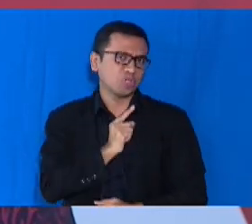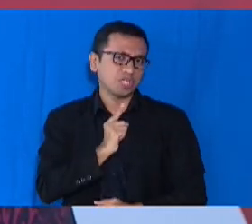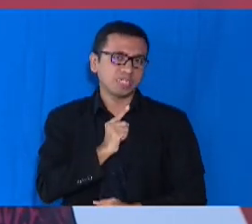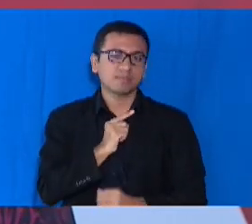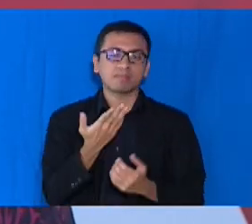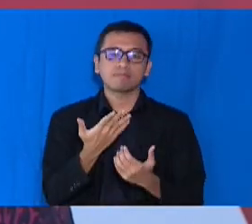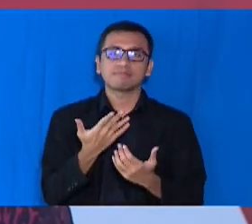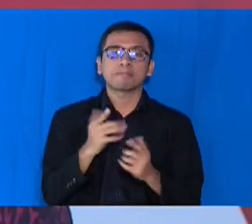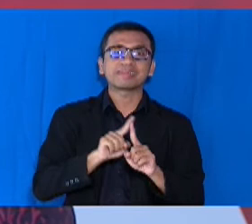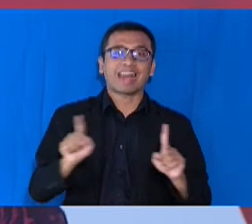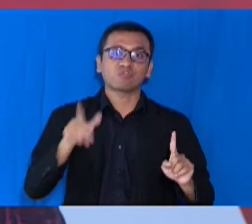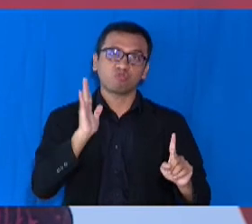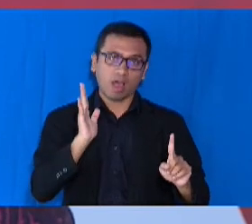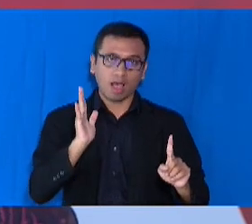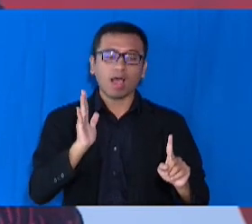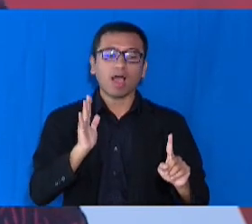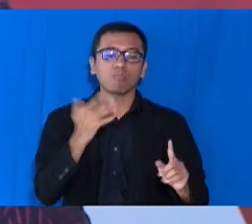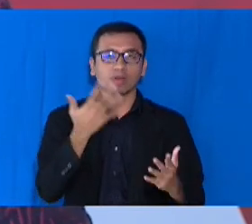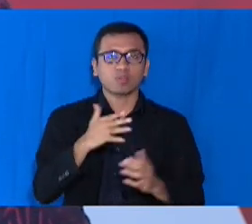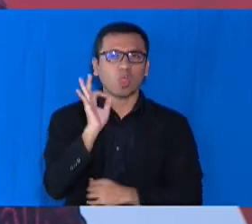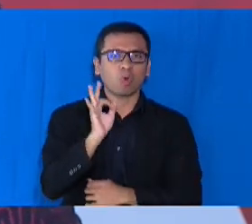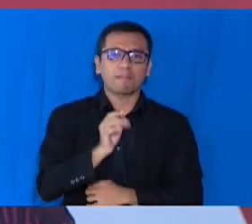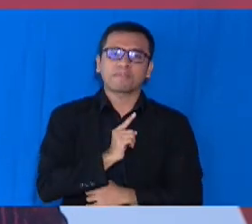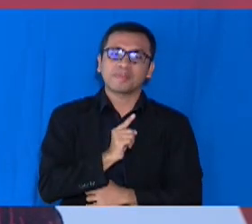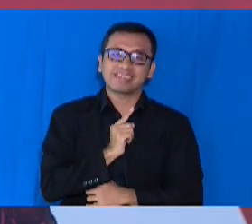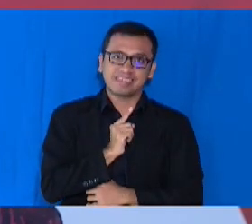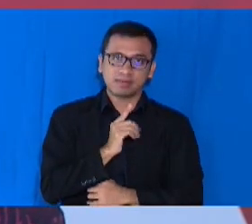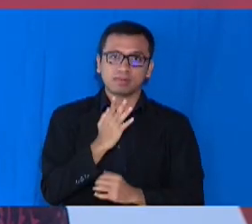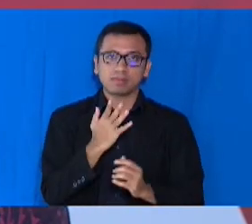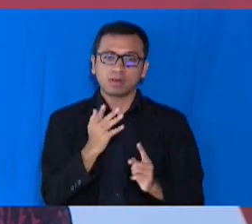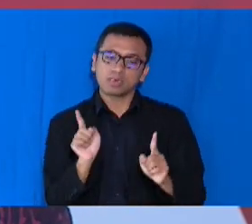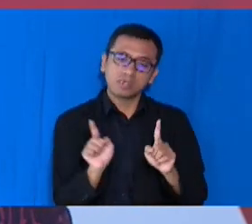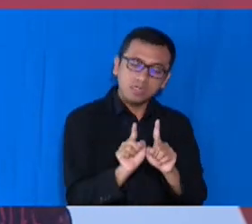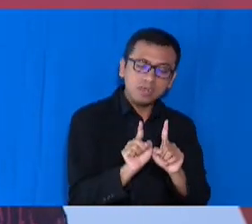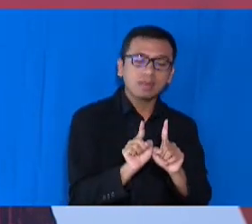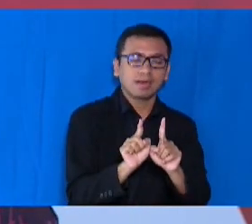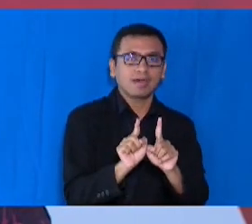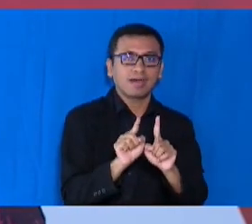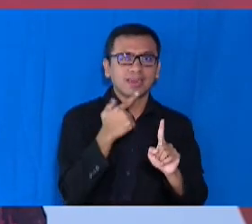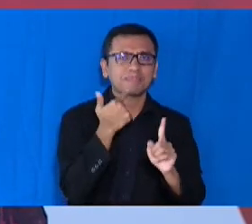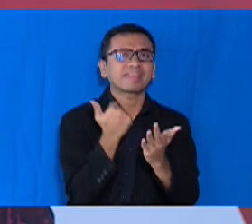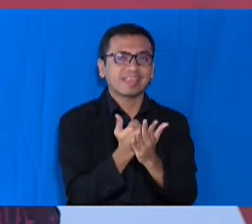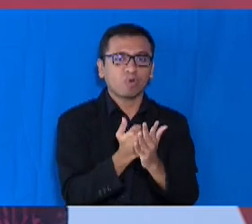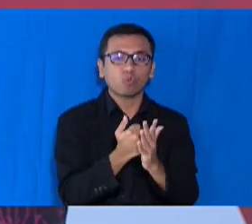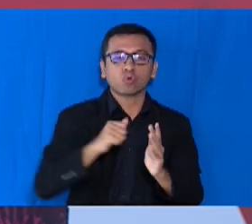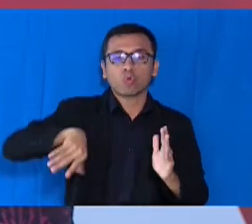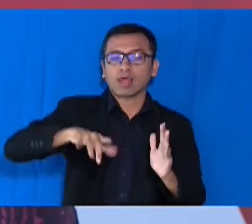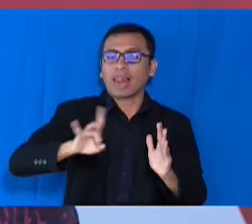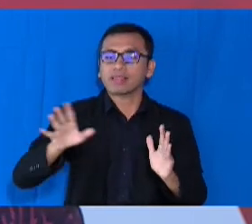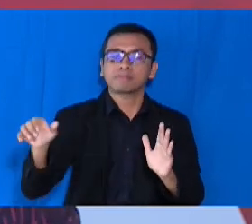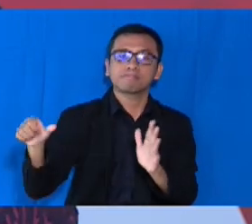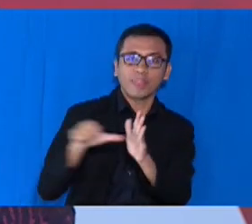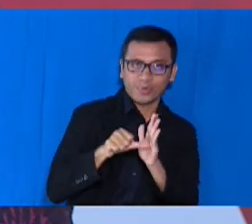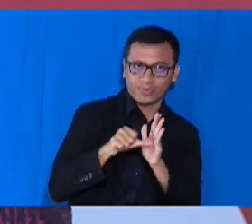butuh dukungan. Dan alhamdulillah perpu sudah keluar untuk